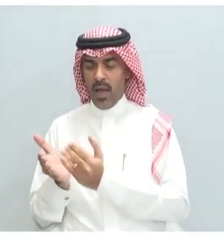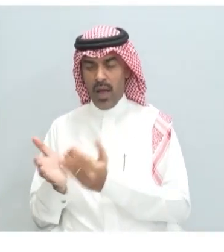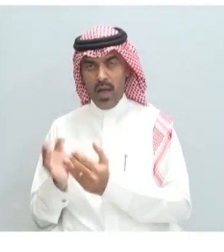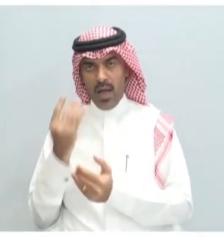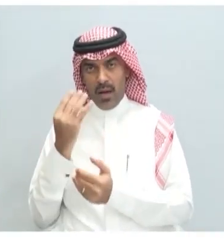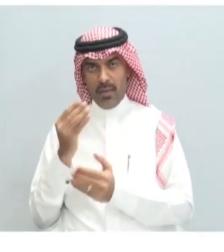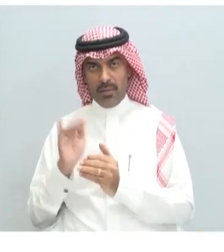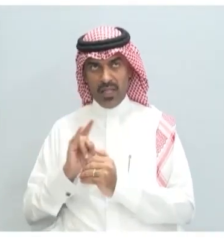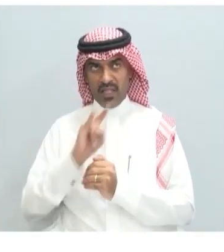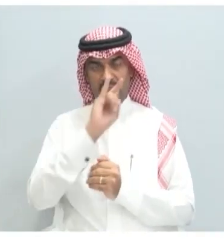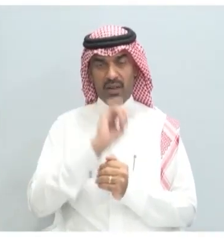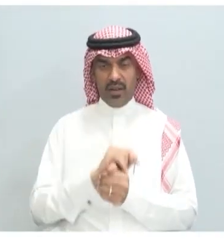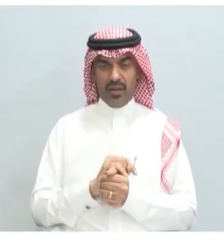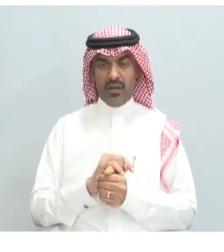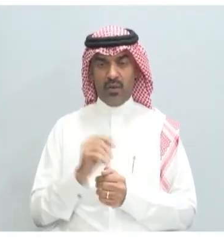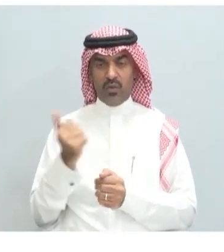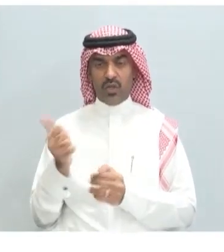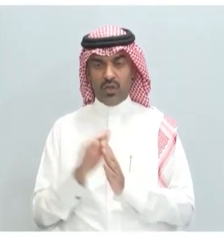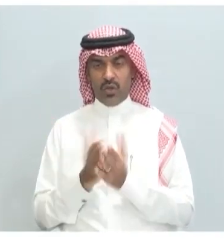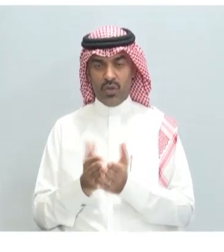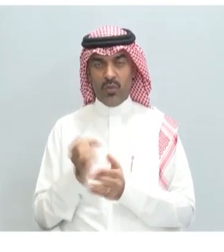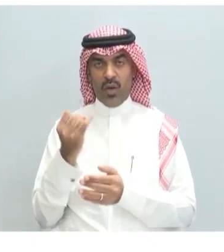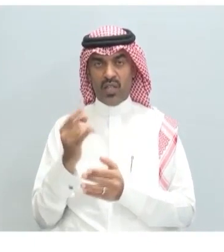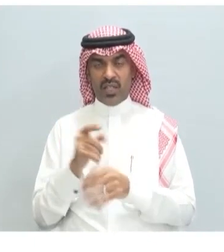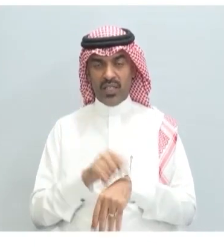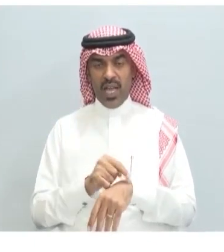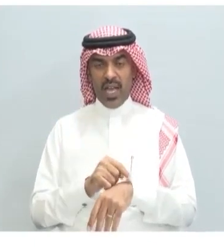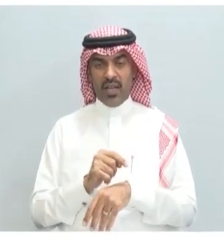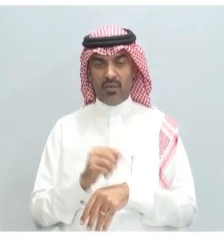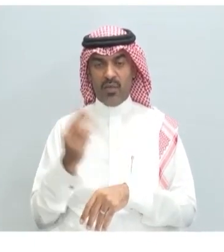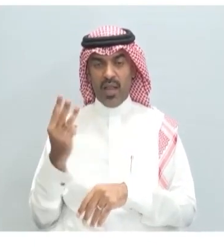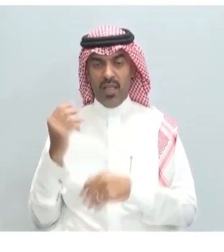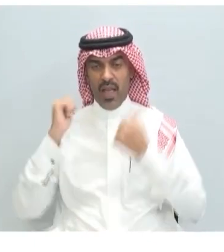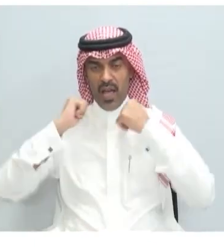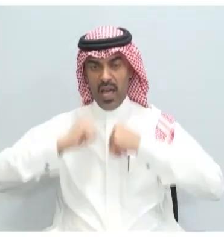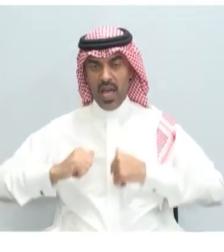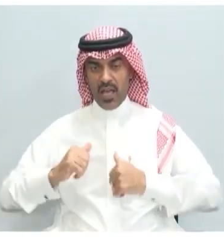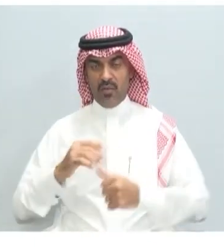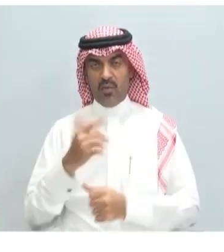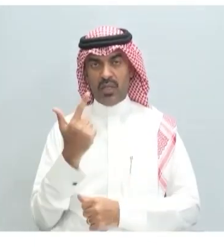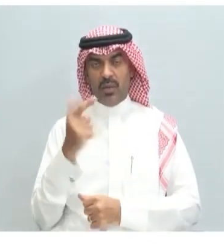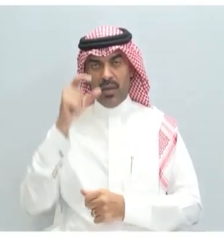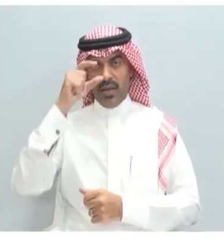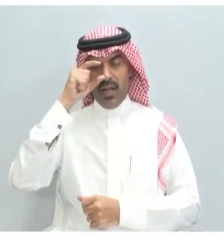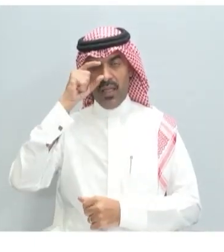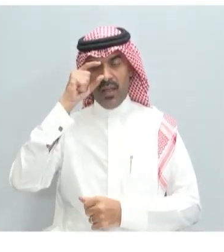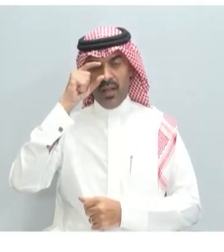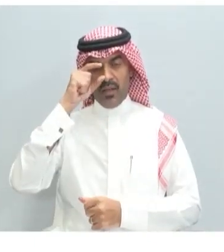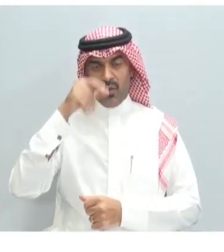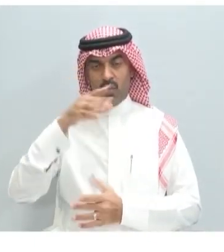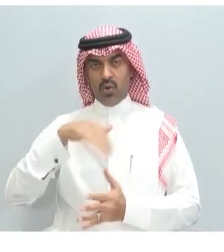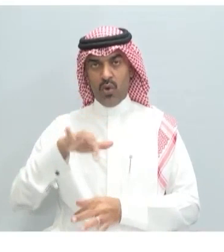ان يعني عندنا كم جائزه هنا هذه 10 20 30 جائزه كلها